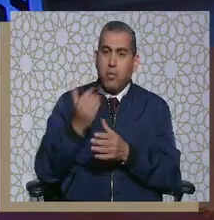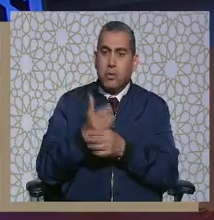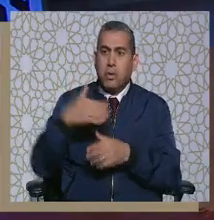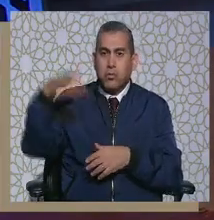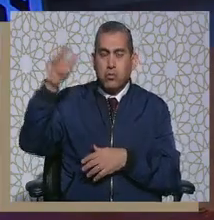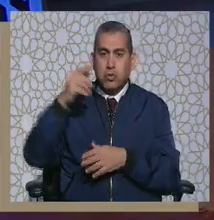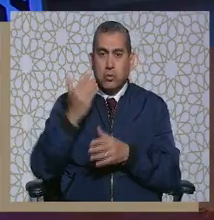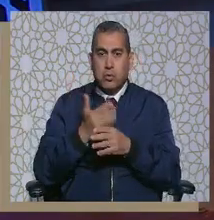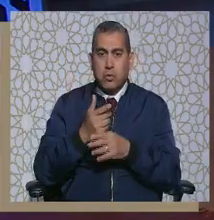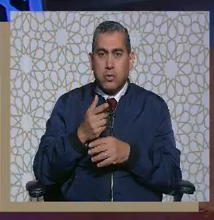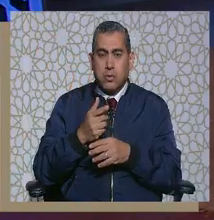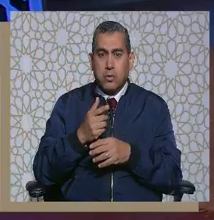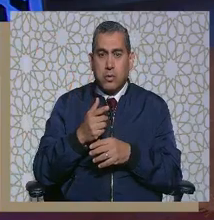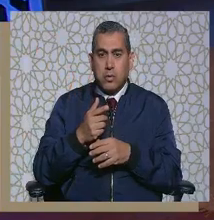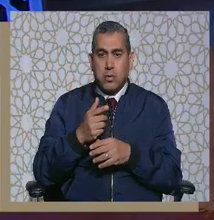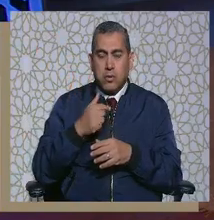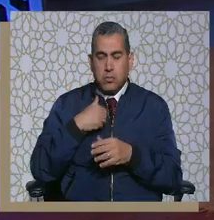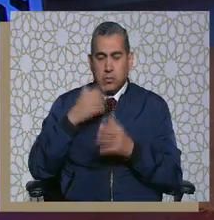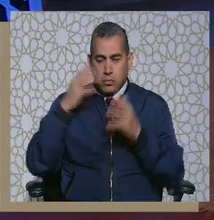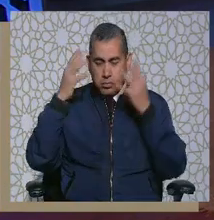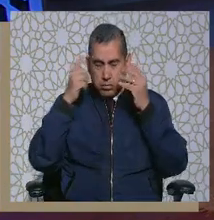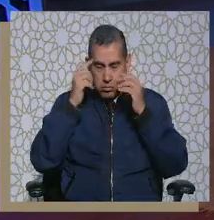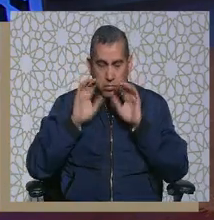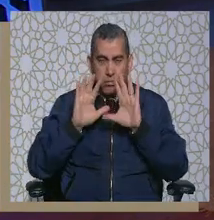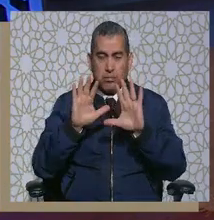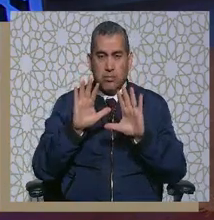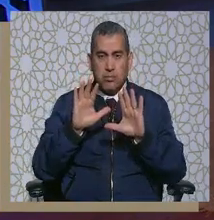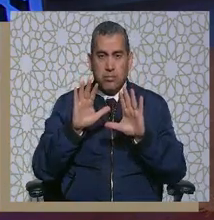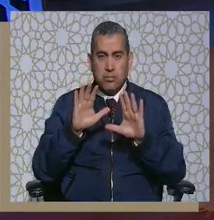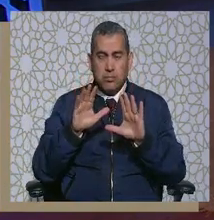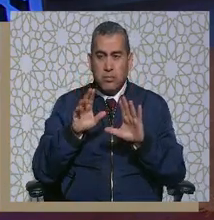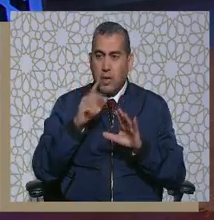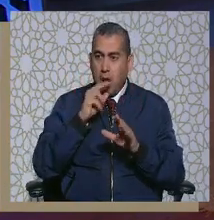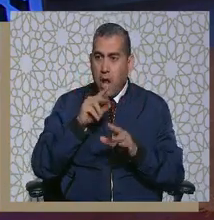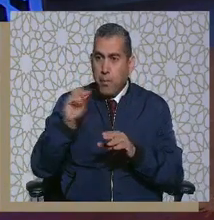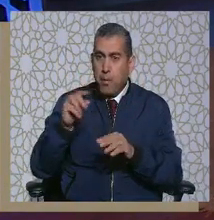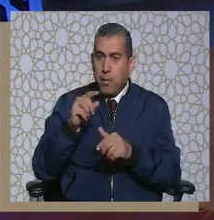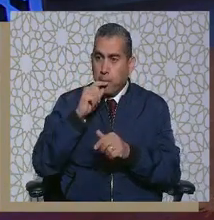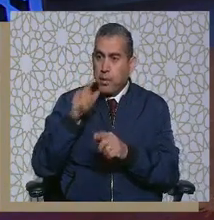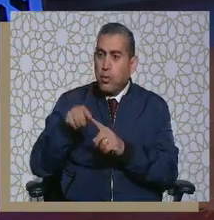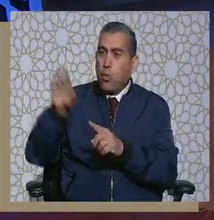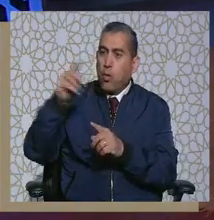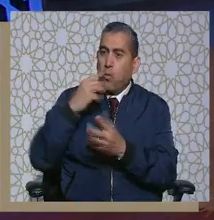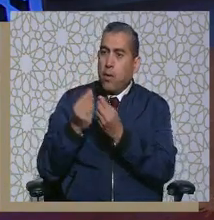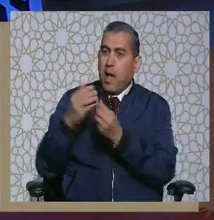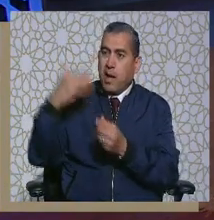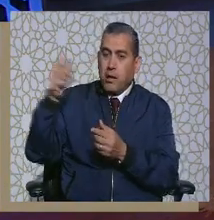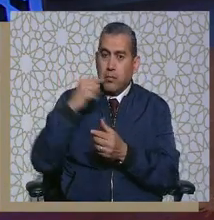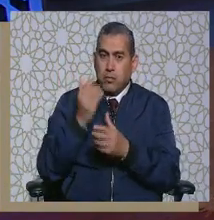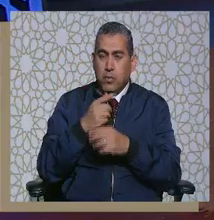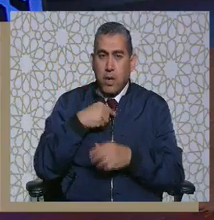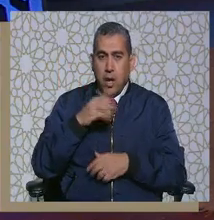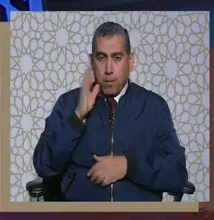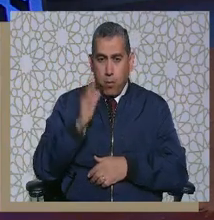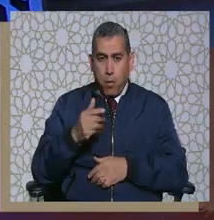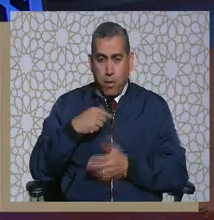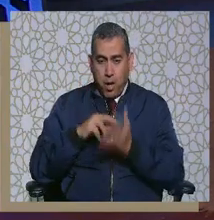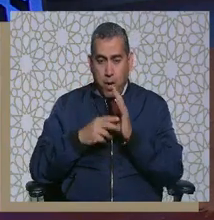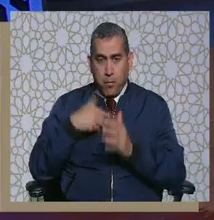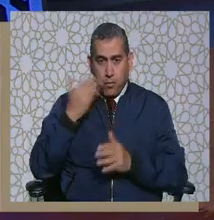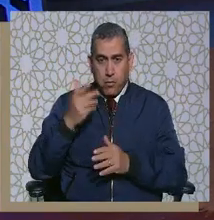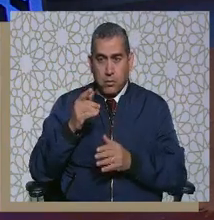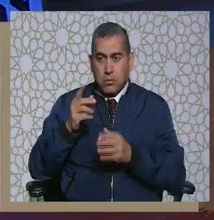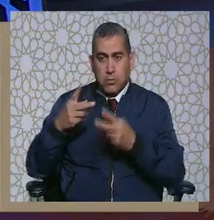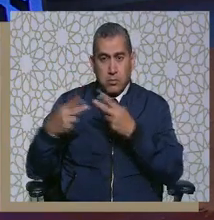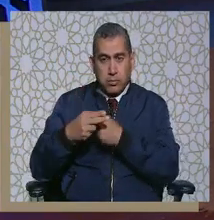يعني ده ده خلاني انا اتصدمت في في اللي اتقال دوت وعايزه اعرف دلوقتي هل انا ينفع ان انا يعني اعرفهم ثاني